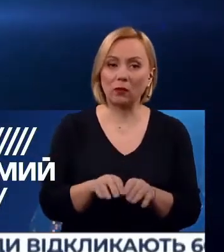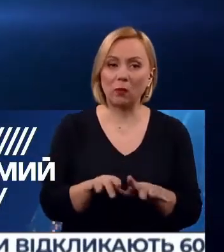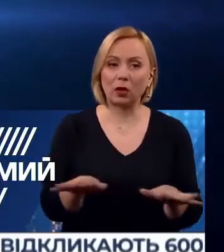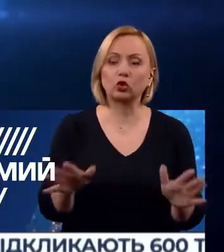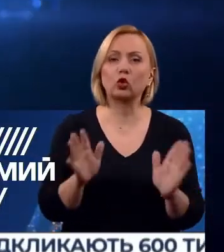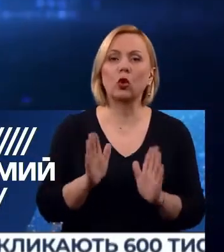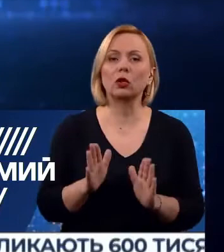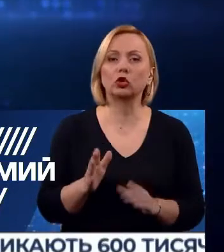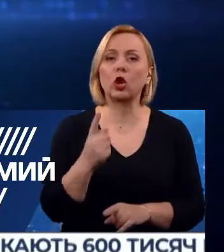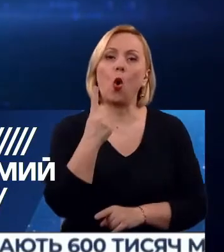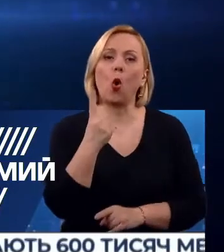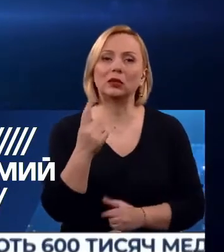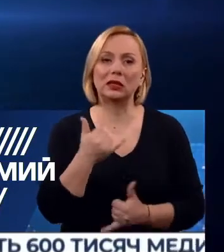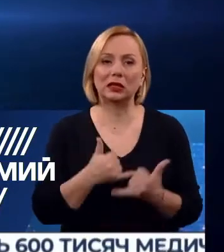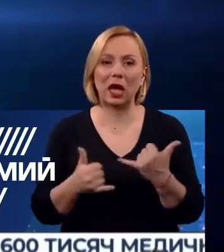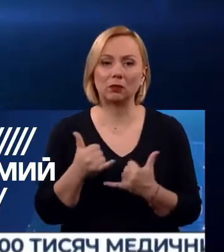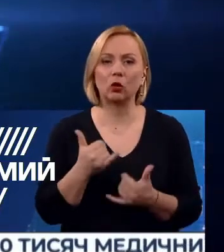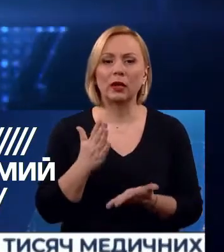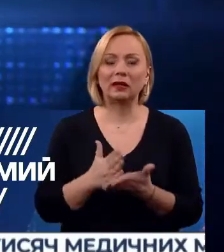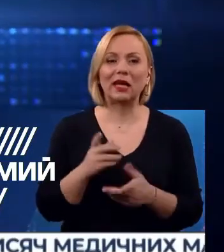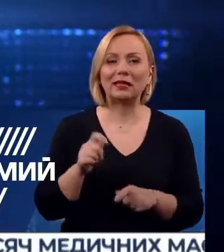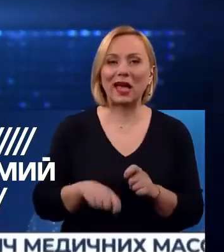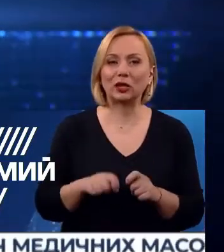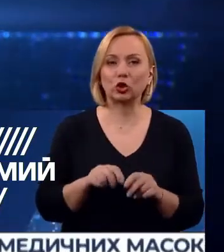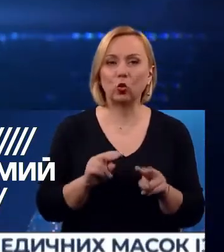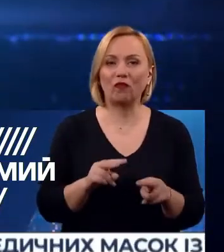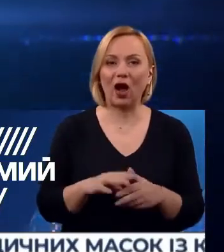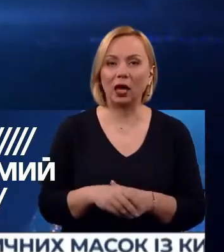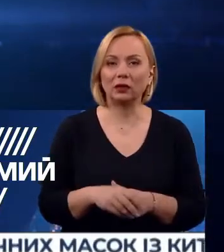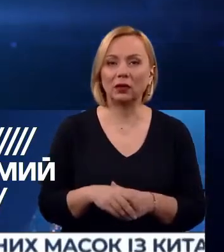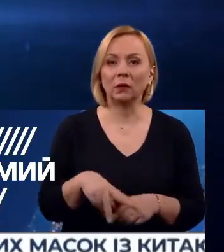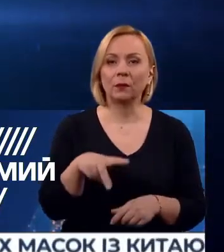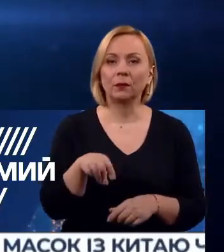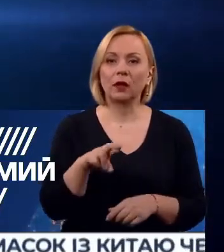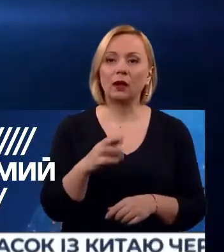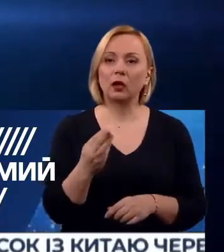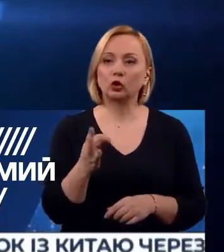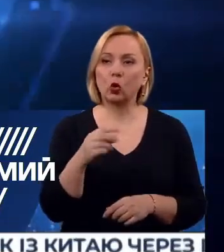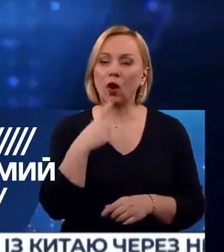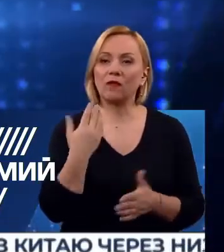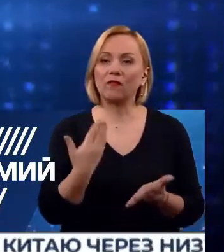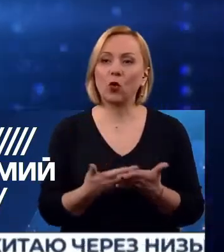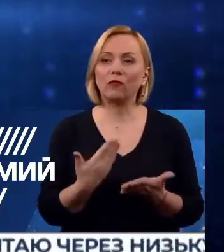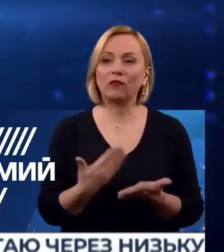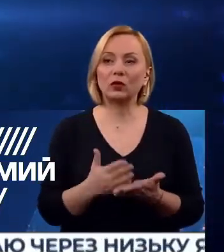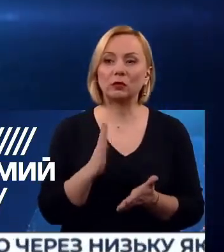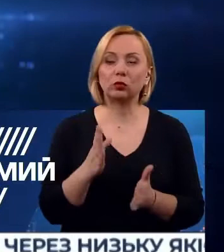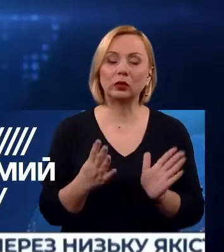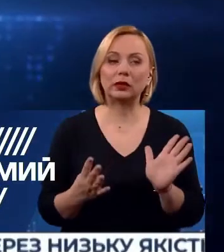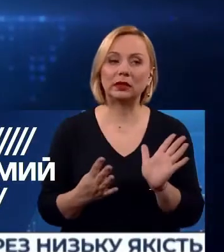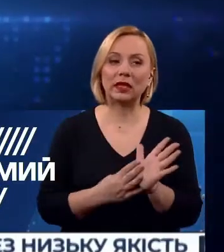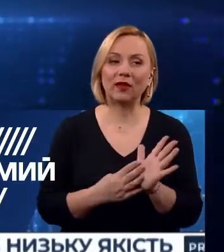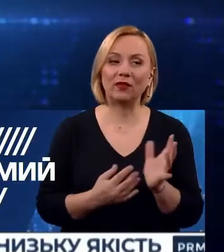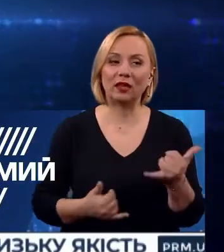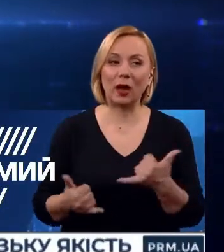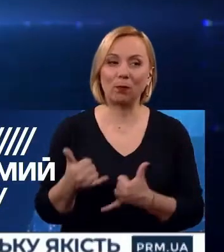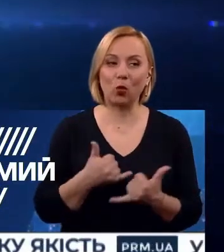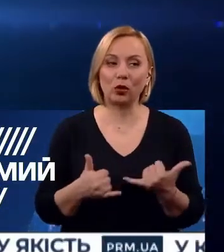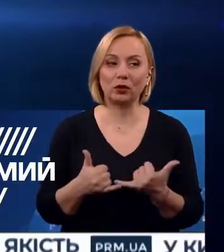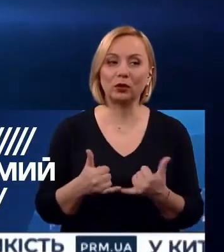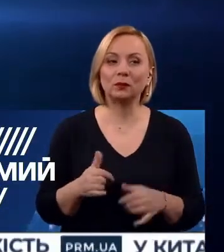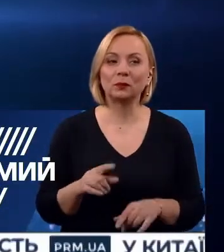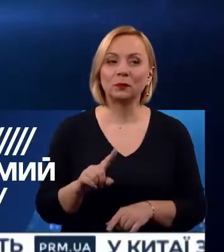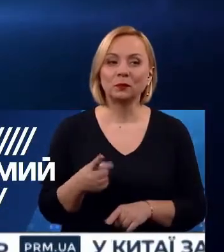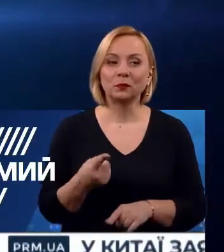лише в одній лабораторії йде тестування. Ну і Ляшко каже, що ось буде 9 лабораторій. Це перше. Друге, чому ми